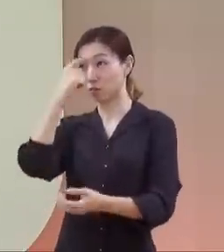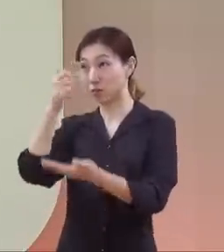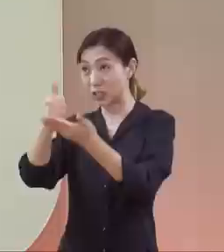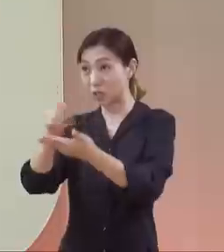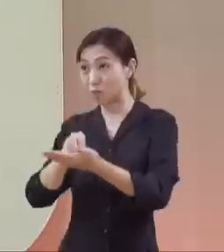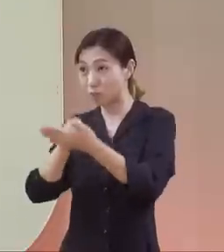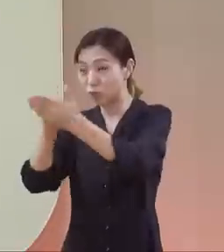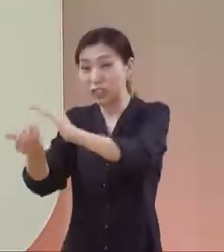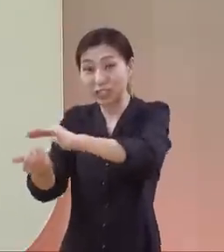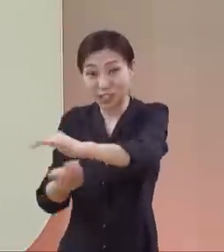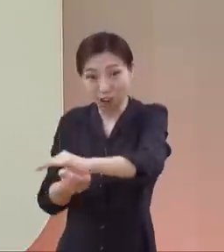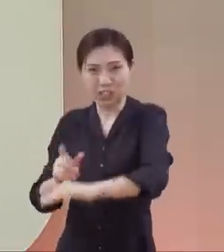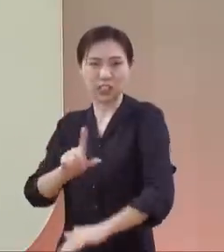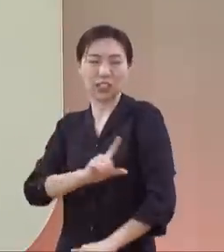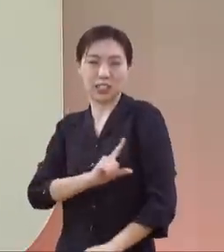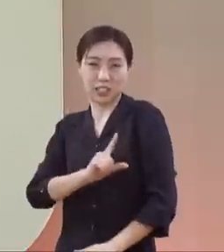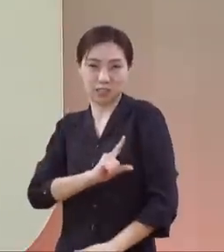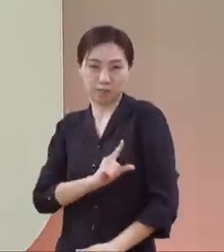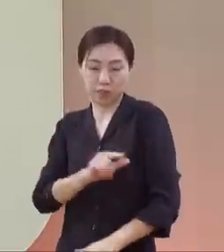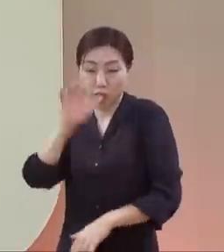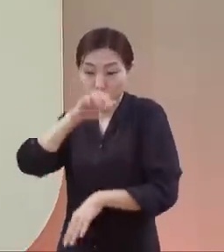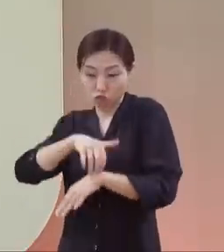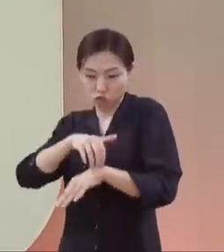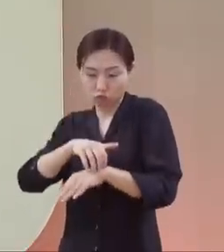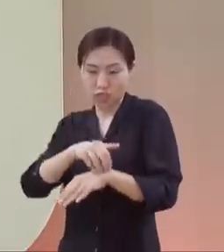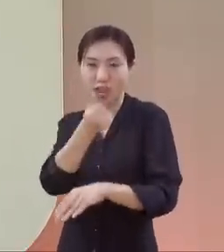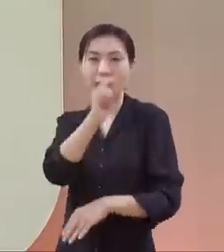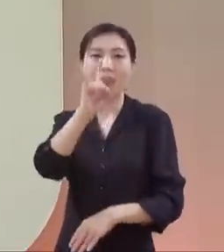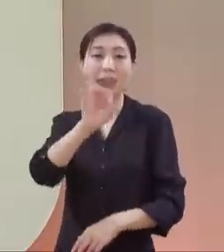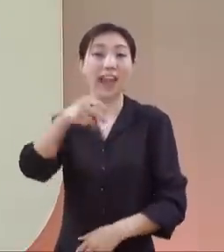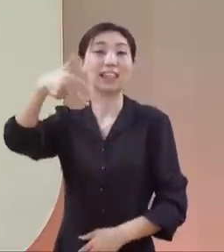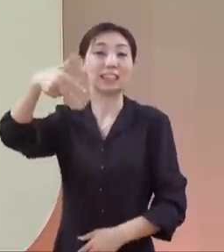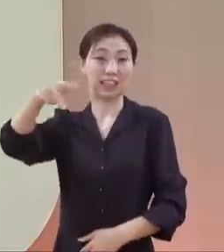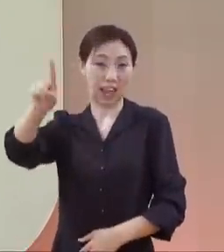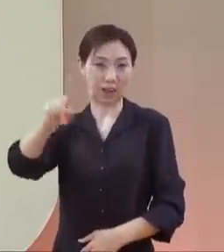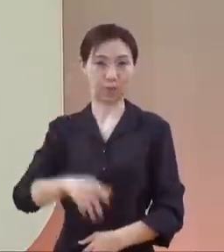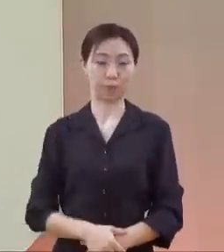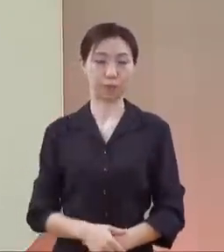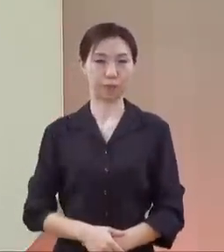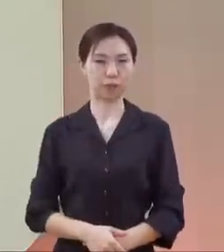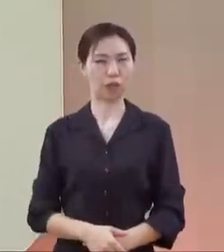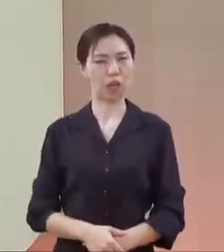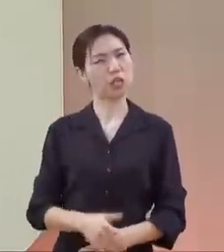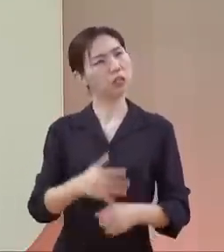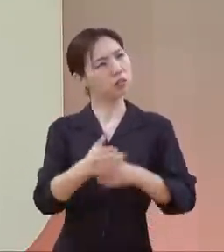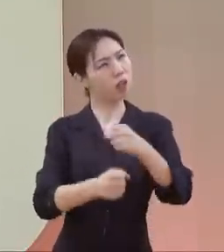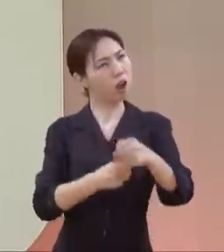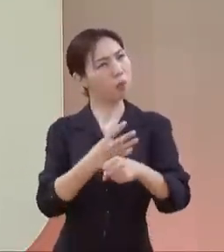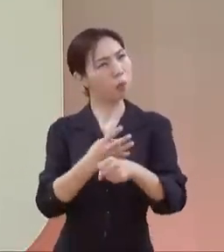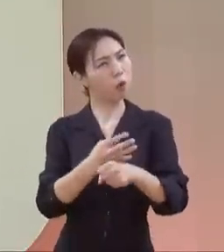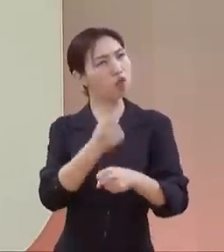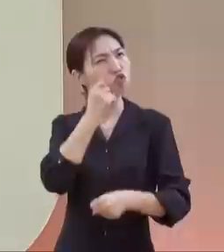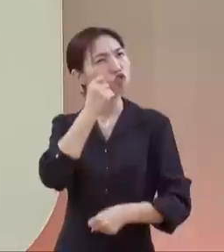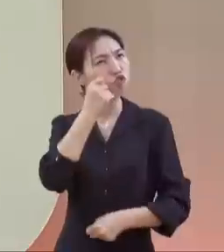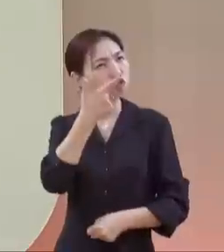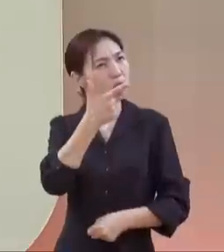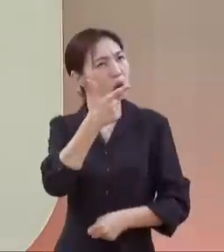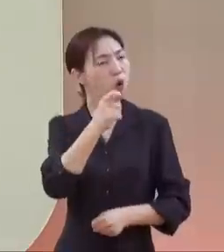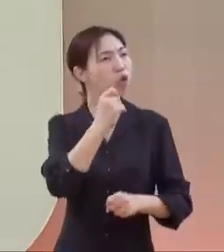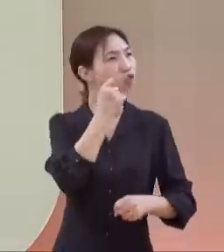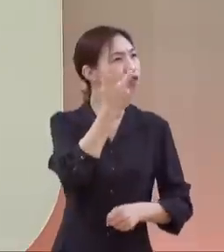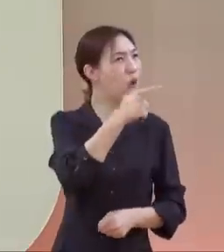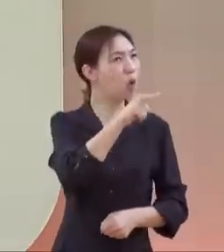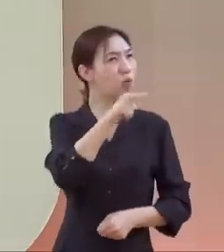뭐 6개월 정도 6개월을 기준으로 해서 6개월 내지 1년 사이 6개월에서 1년 동안 보통